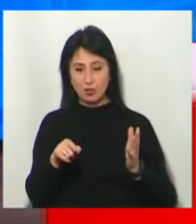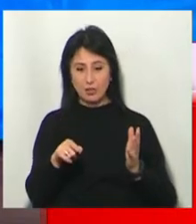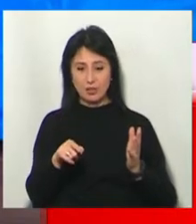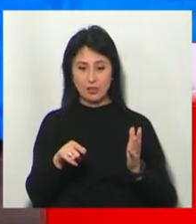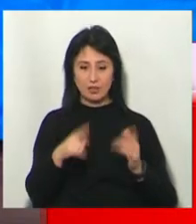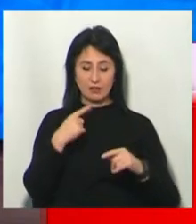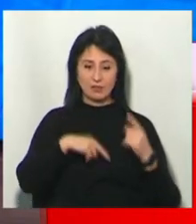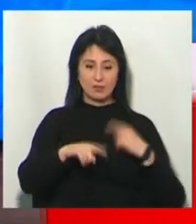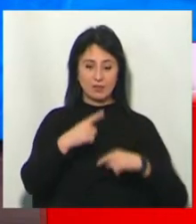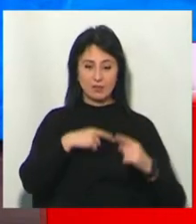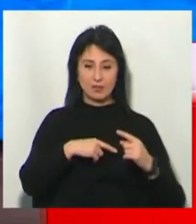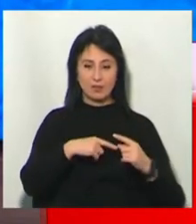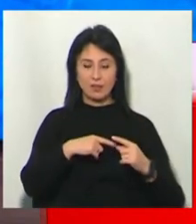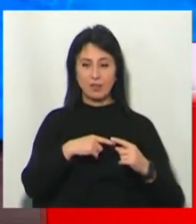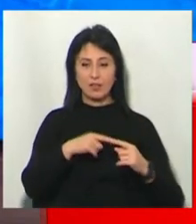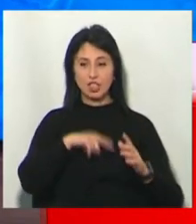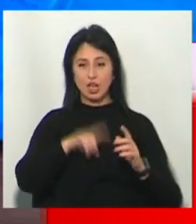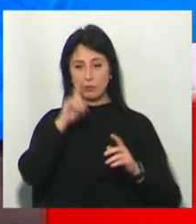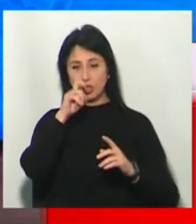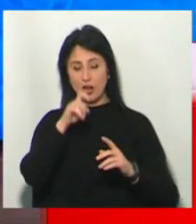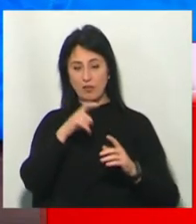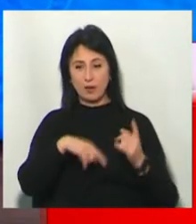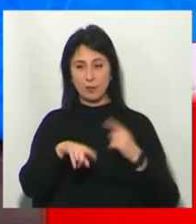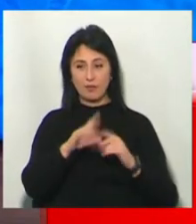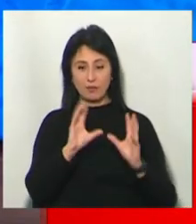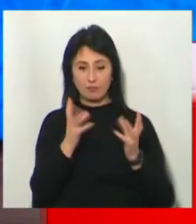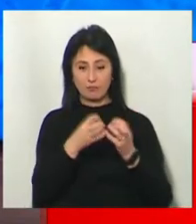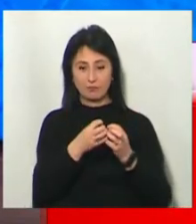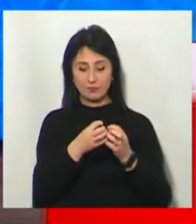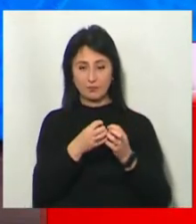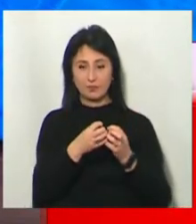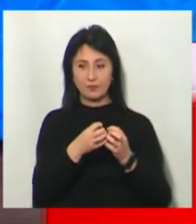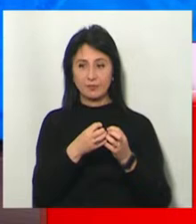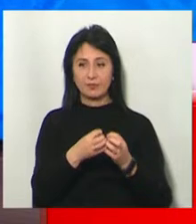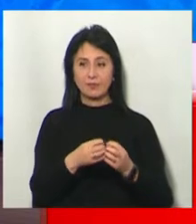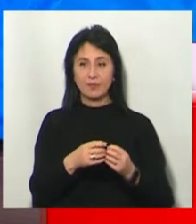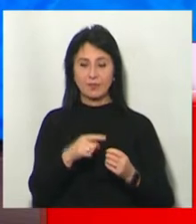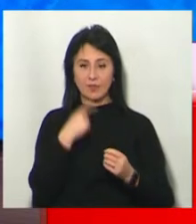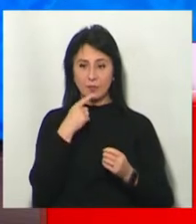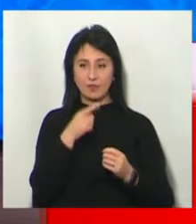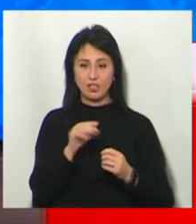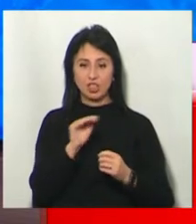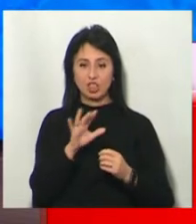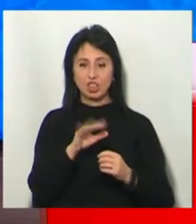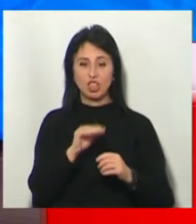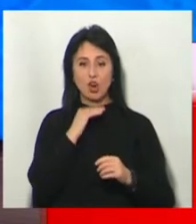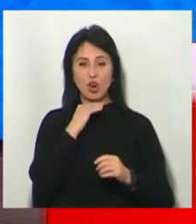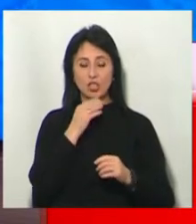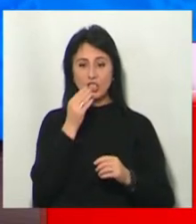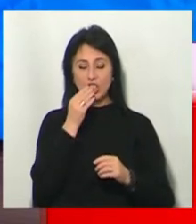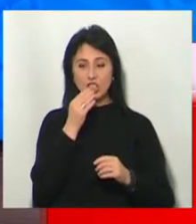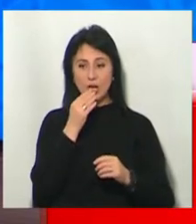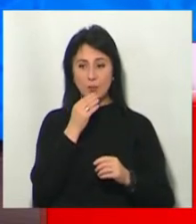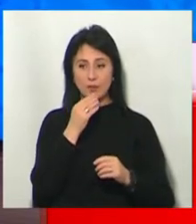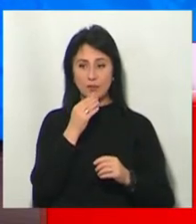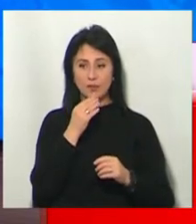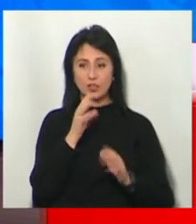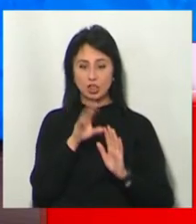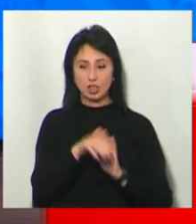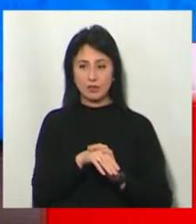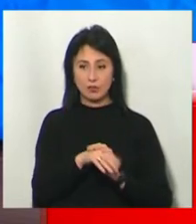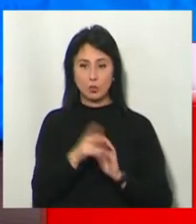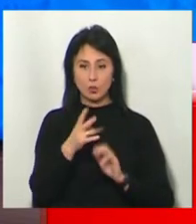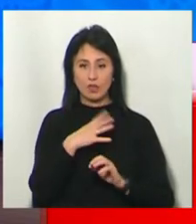პროცესი, მეტაბოლური დარღვევა, შარდმჟავას დაგროვებაც, ყველაფერი ეს ერთად გვაქვს. Რასაკვირველია, ცხიმიანი ხორცის რაციონში